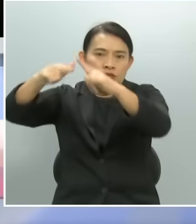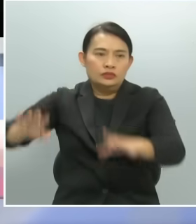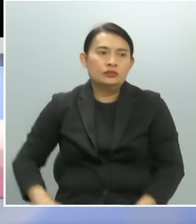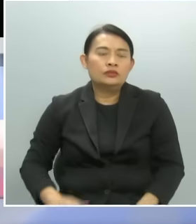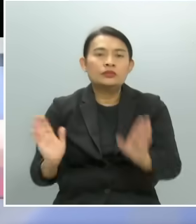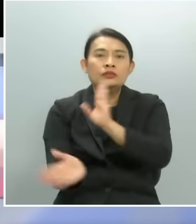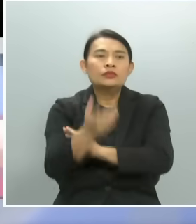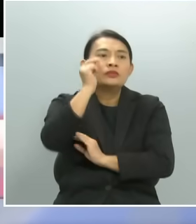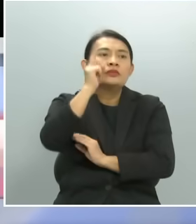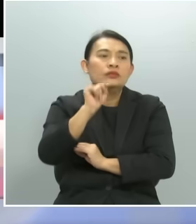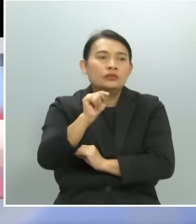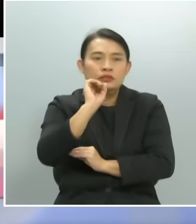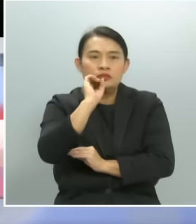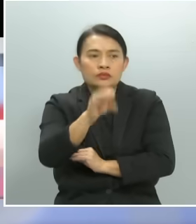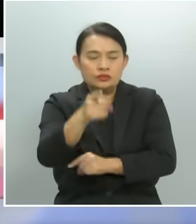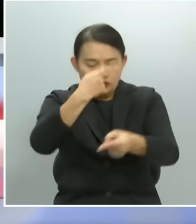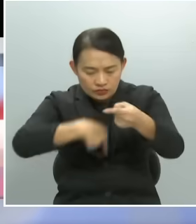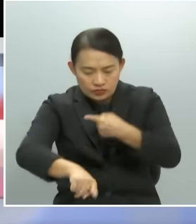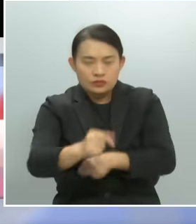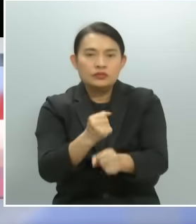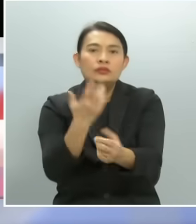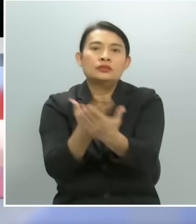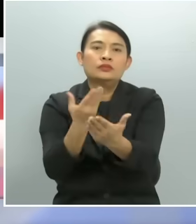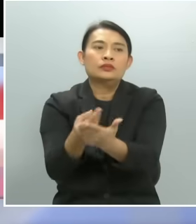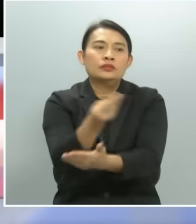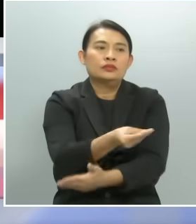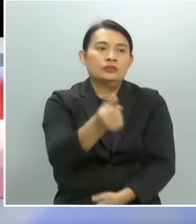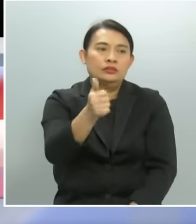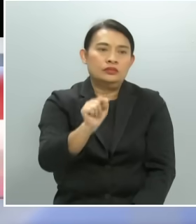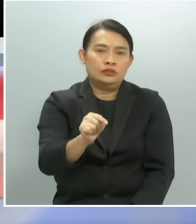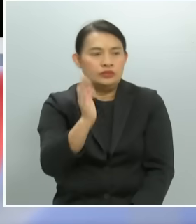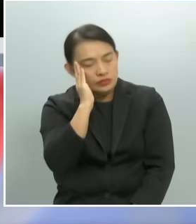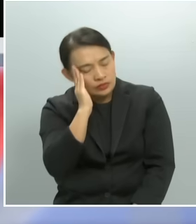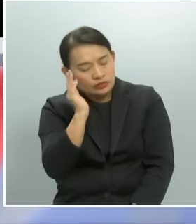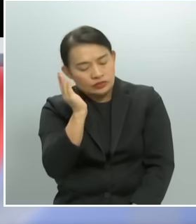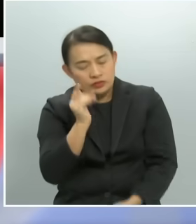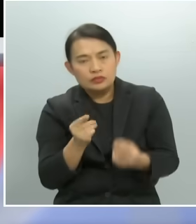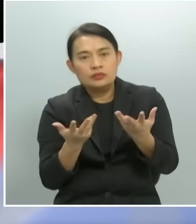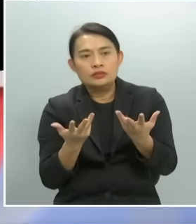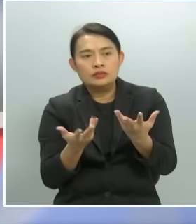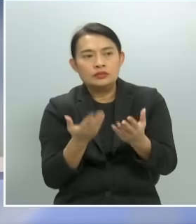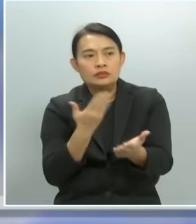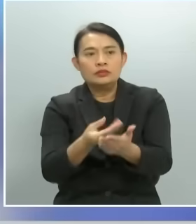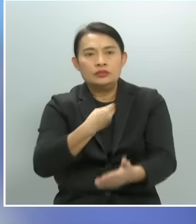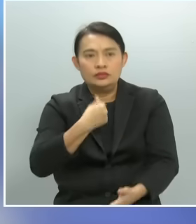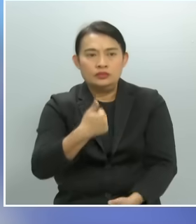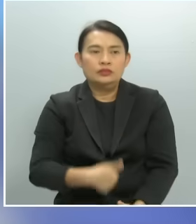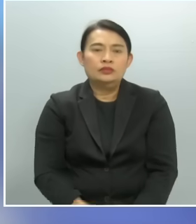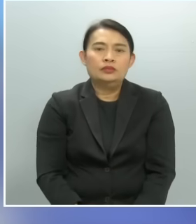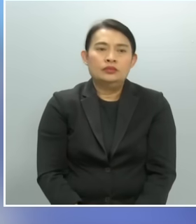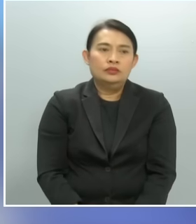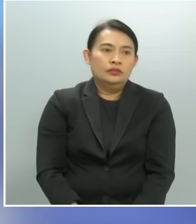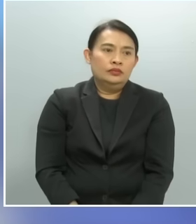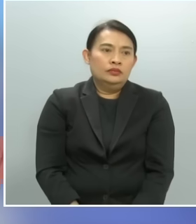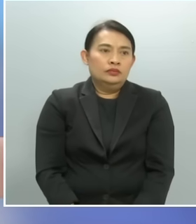พนักงานบอกว่าเดี๋ยวลูกค้าลงไปทำเรื่องออกคืนเงินได้แค่พักผ่อนไม่เต็มที่เขาแจ้งมาประมาณแค่นี้ครับท่านผู้ชมครับ